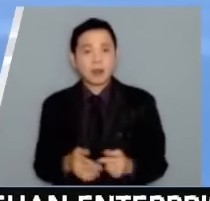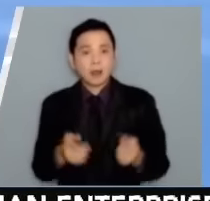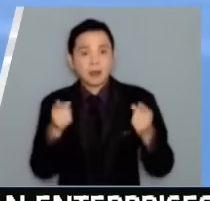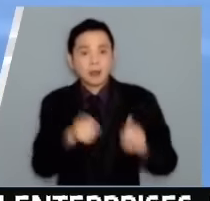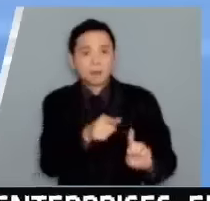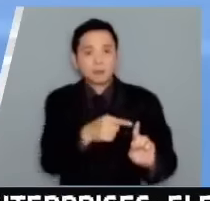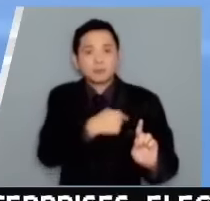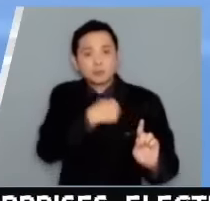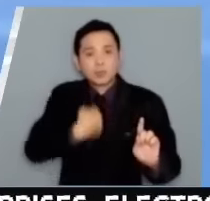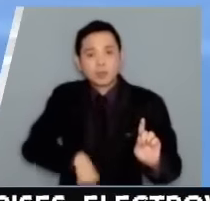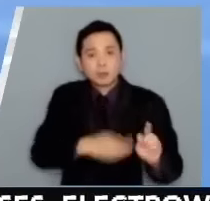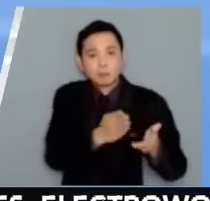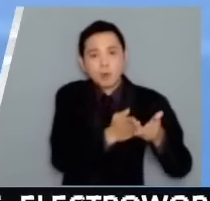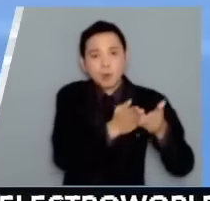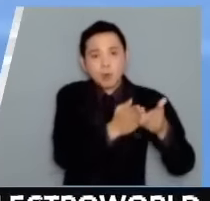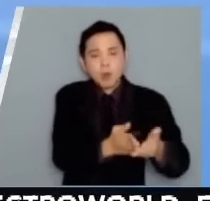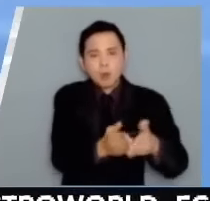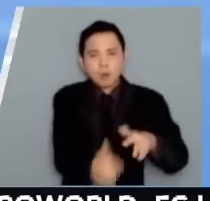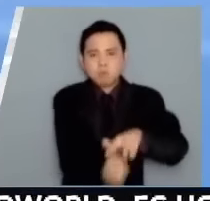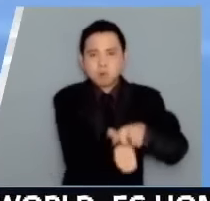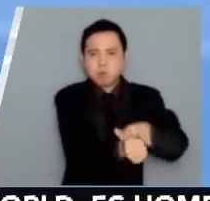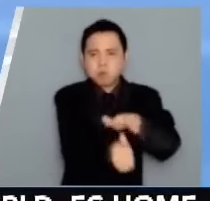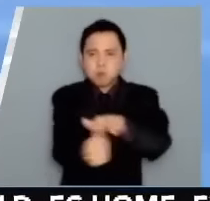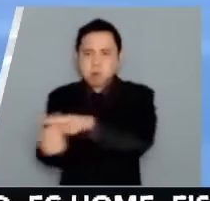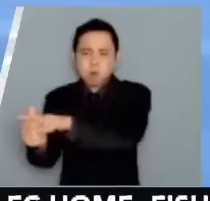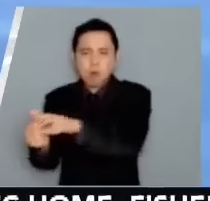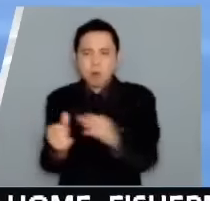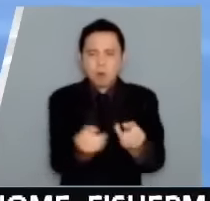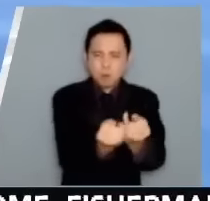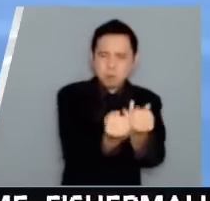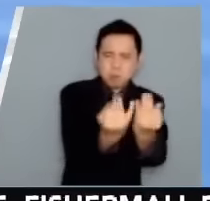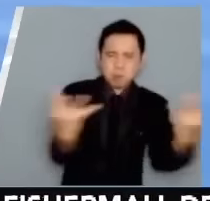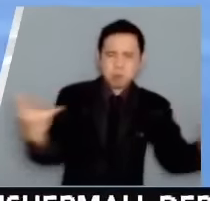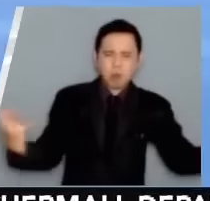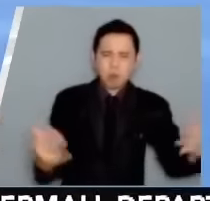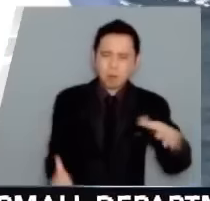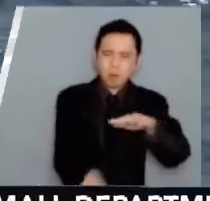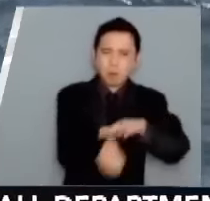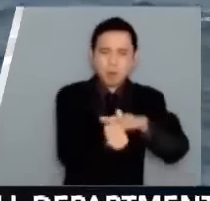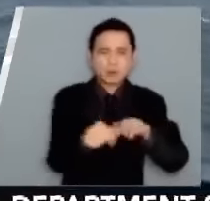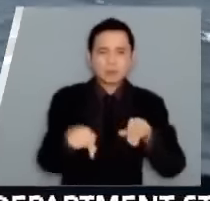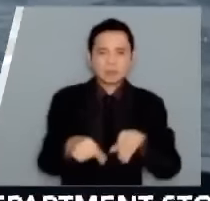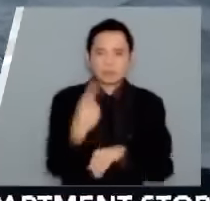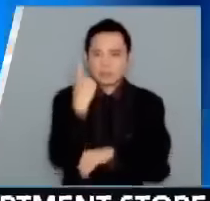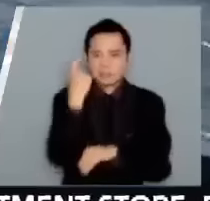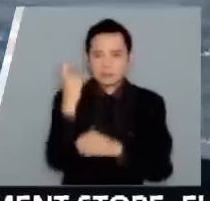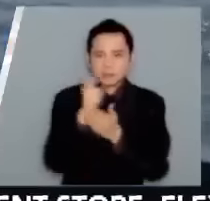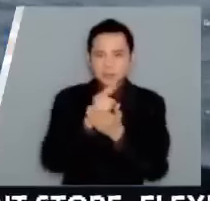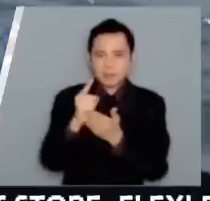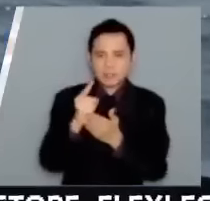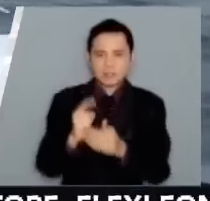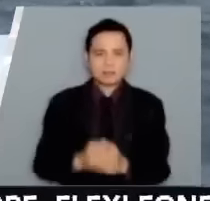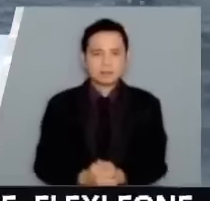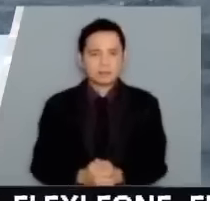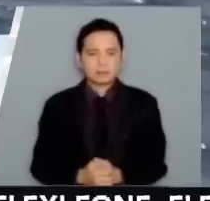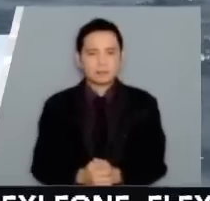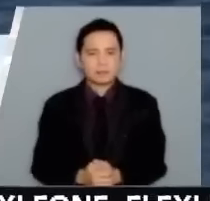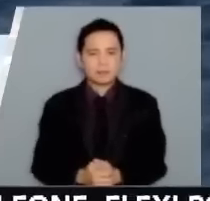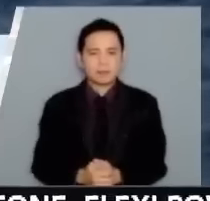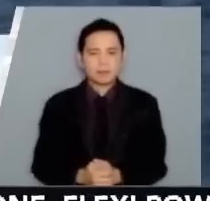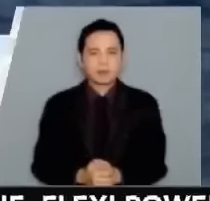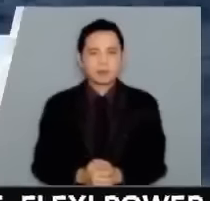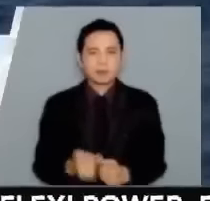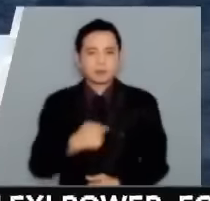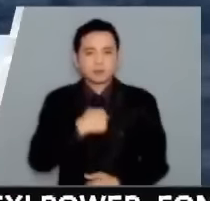vessels ang namonitor ng Philippine Navy sa West Philippine Sea ngayong pung Linggo. Ayon sa Philippine Navy, particular na dumami ang Chinese